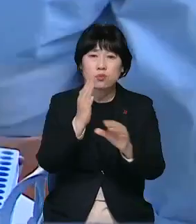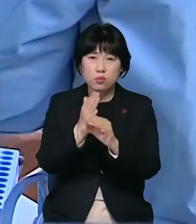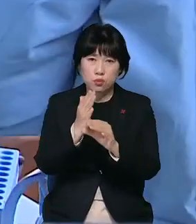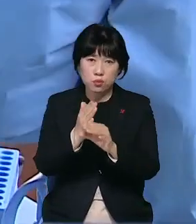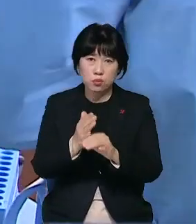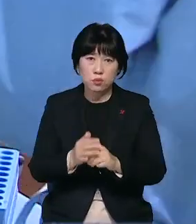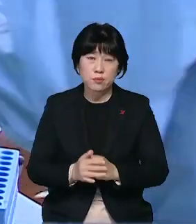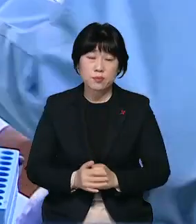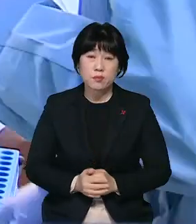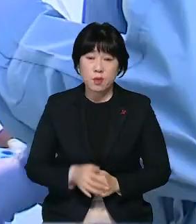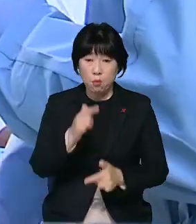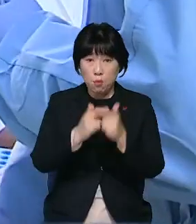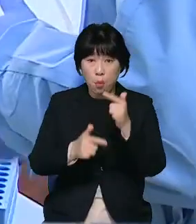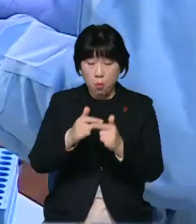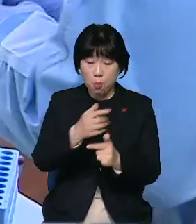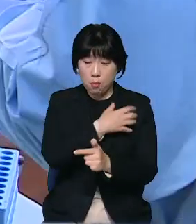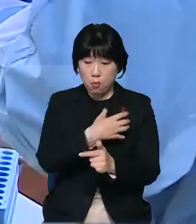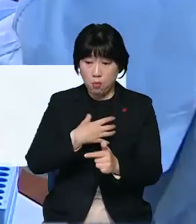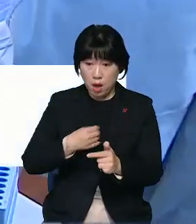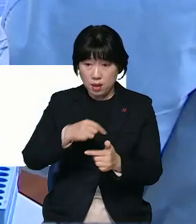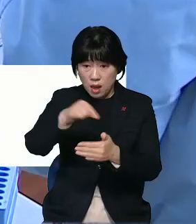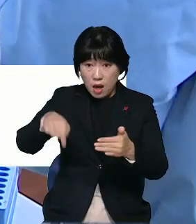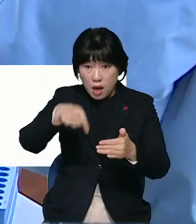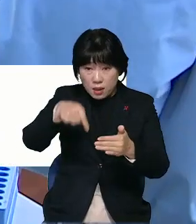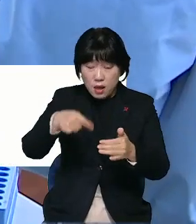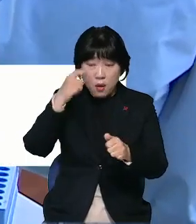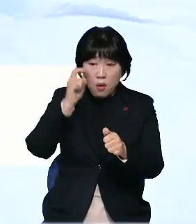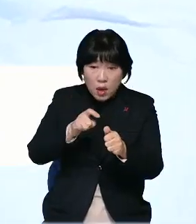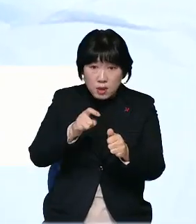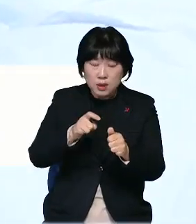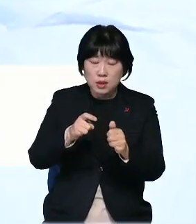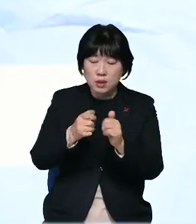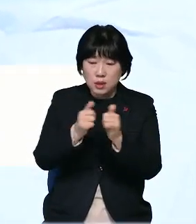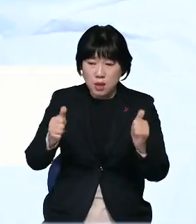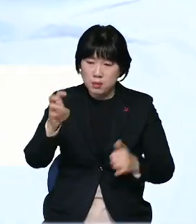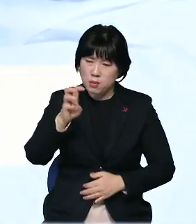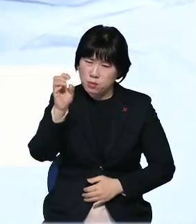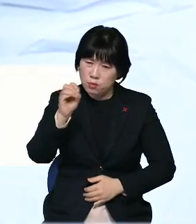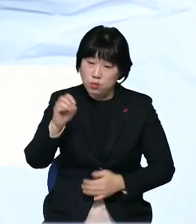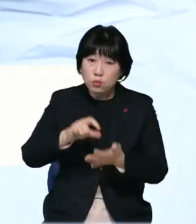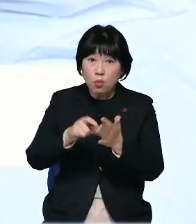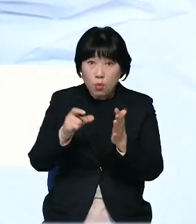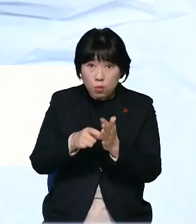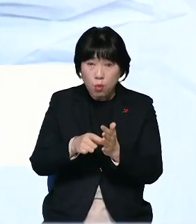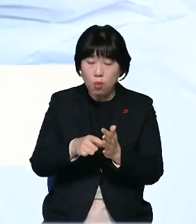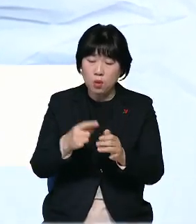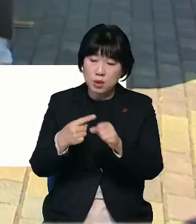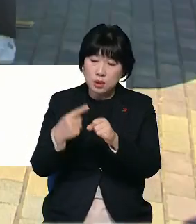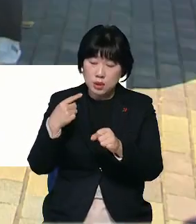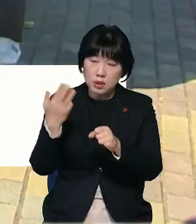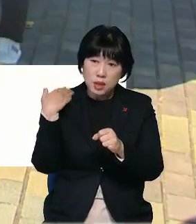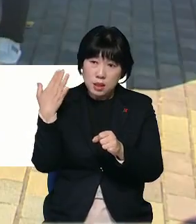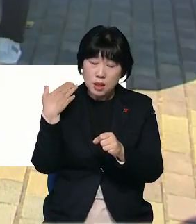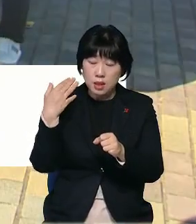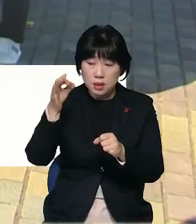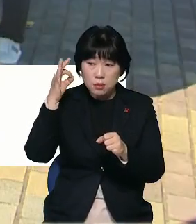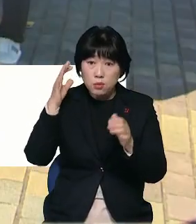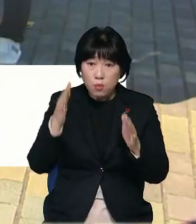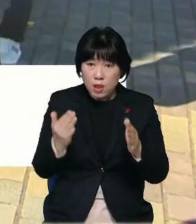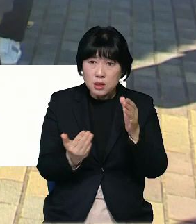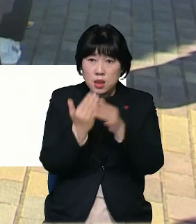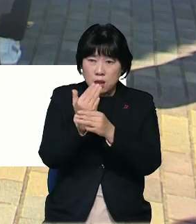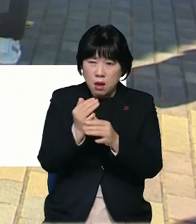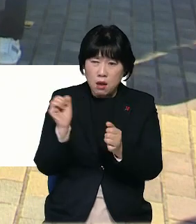있습니다. 목포와 무안의 경우 전체 확진자의 30%에 달하는 숫자가 지난 10일 동안 발생할